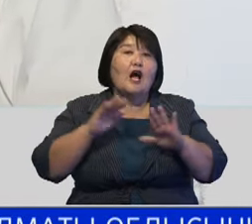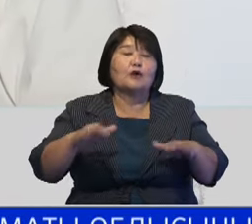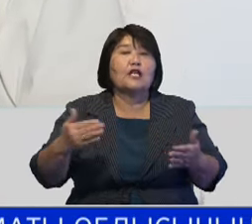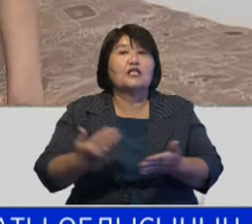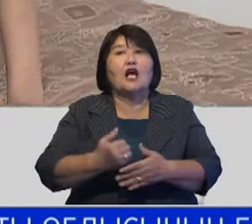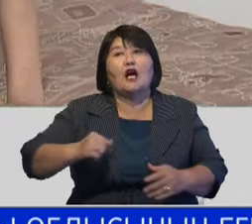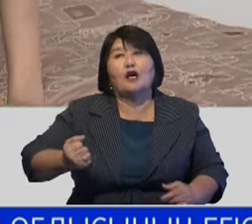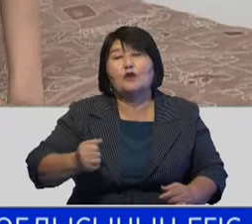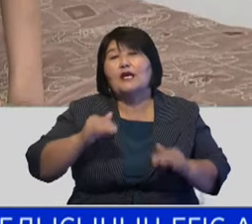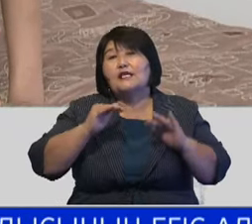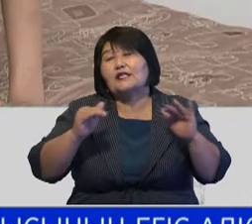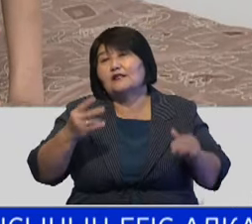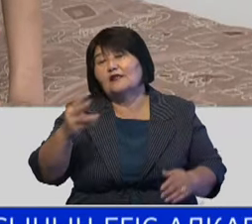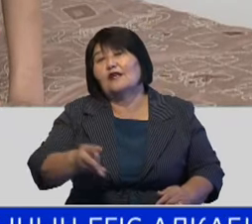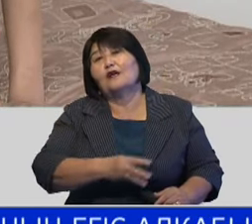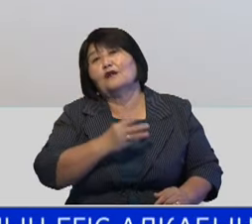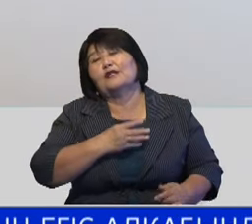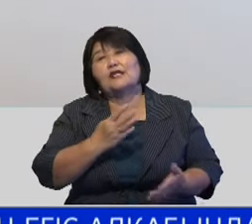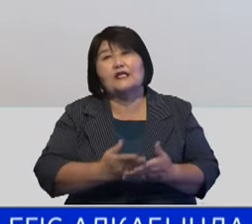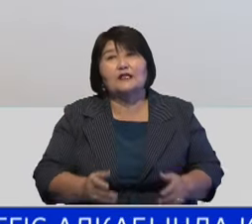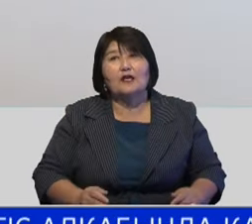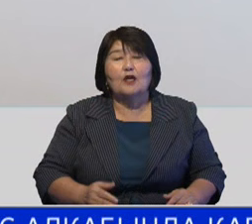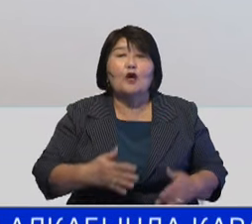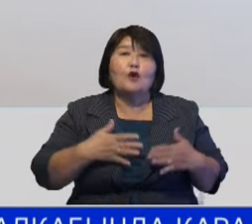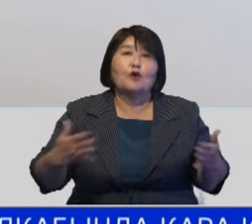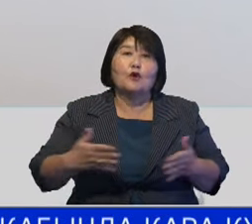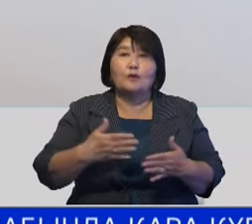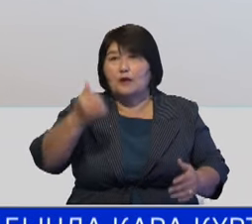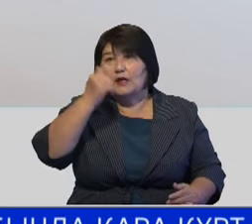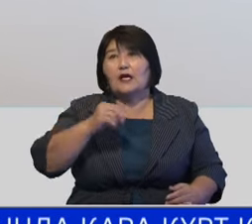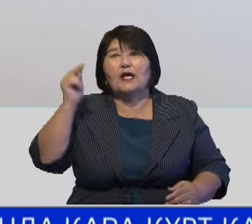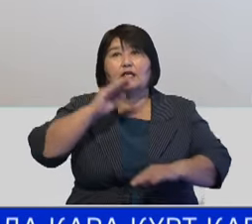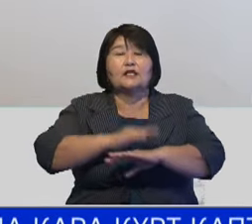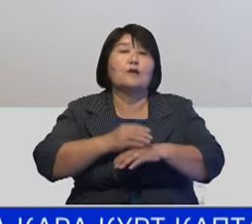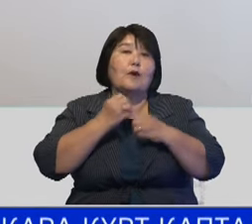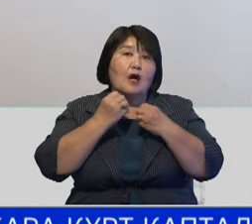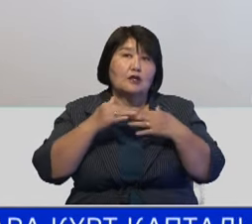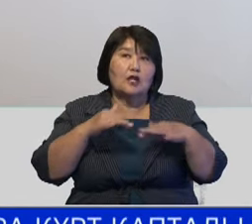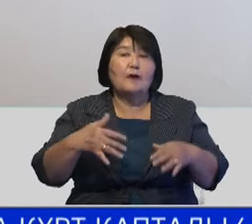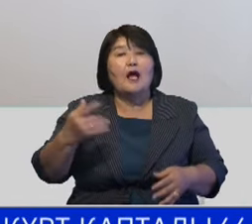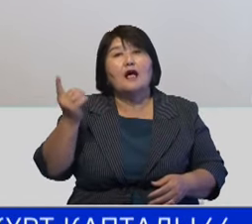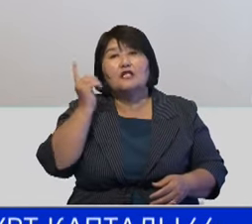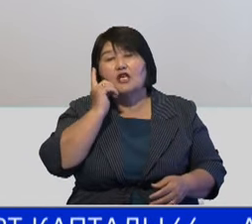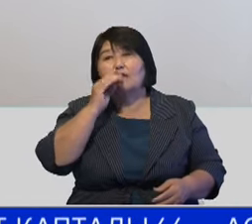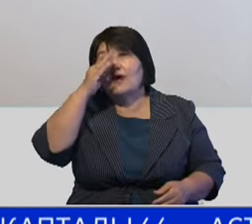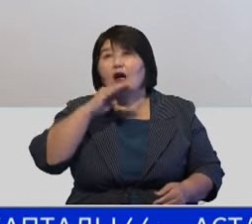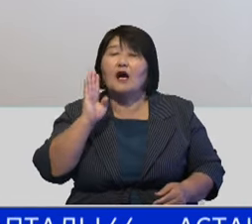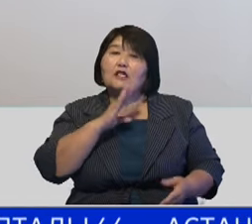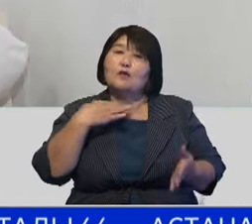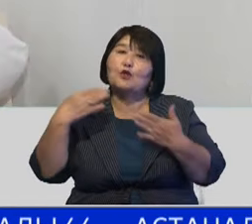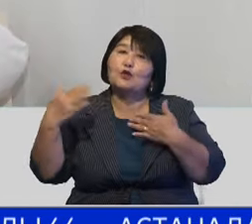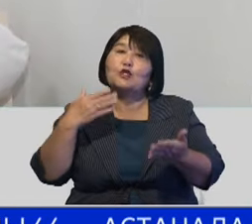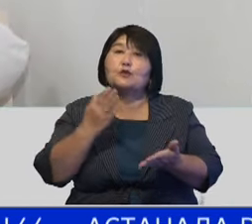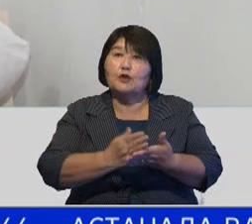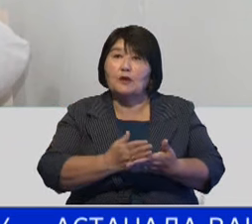жаңа достар жеткіншектің көңілін серкіткендей. Көп-көп рахмет айтам, сабақтарымыз жақсы болып жатыр. Телефонмен ата-аналарымызбен сөйлесіп